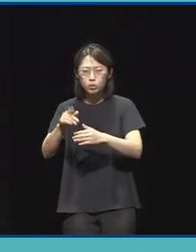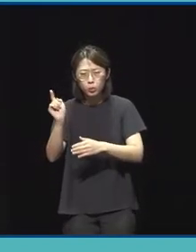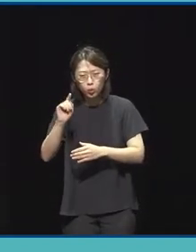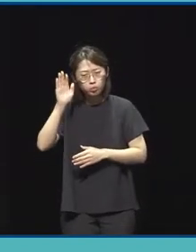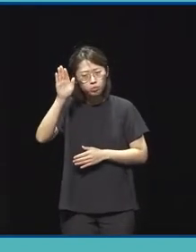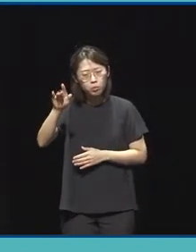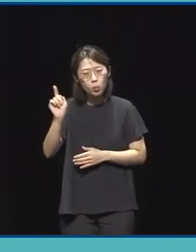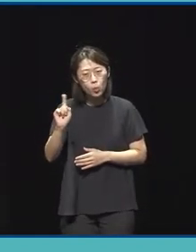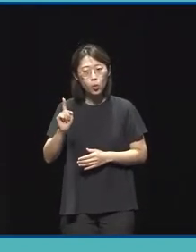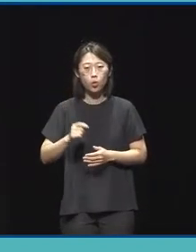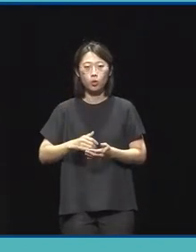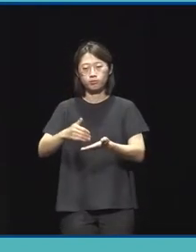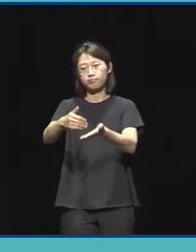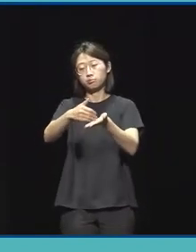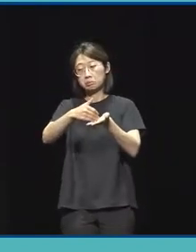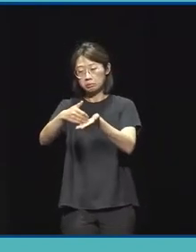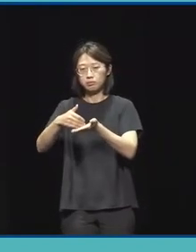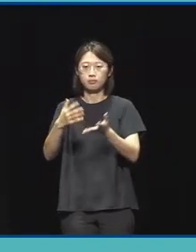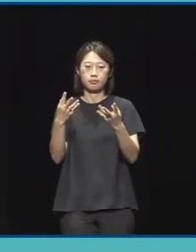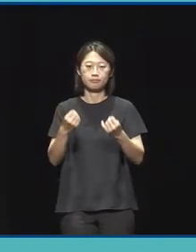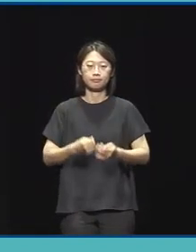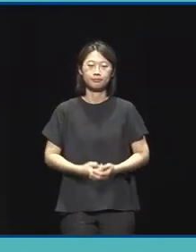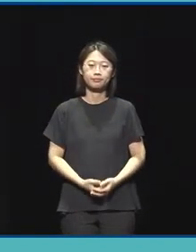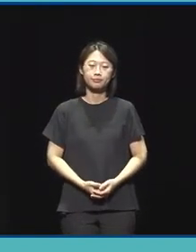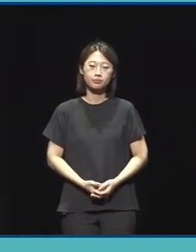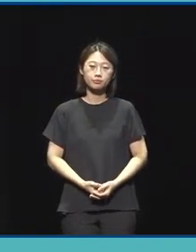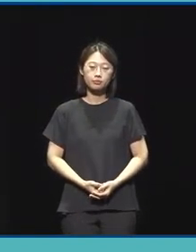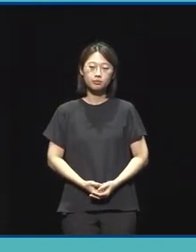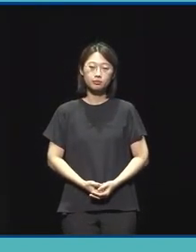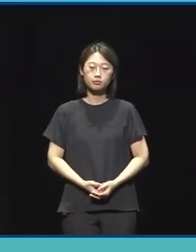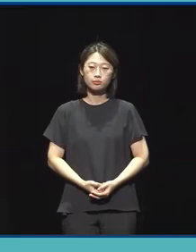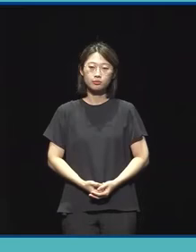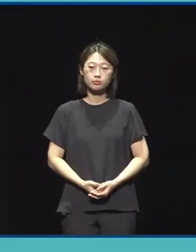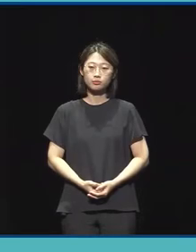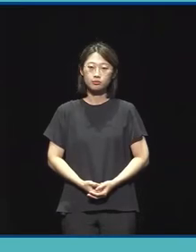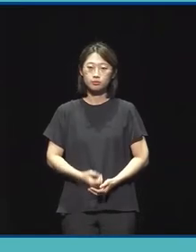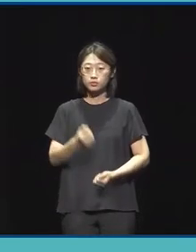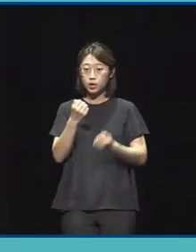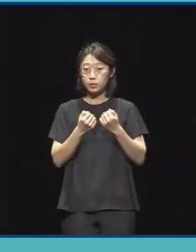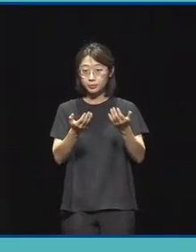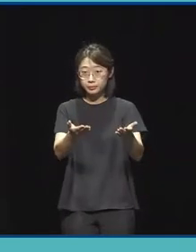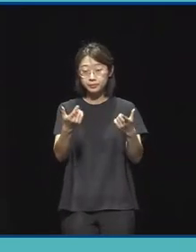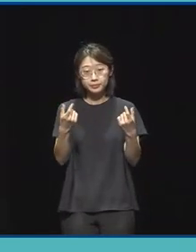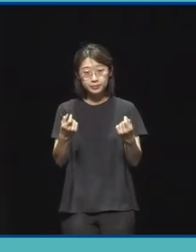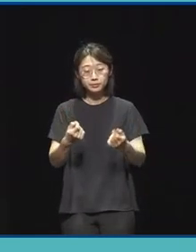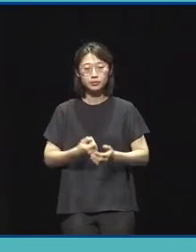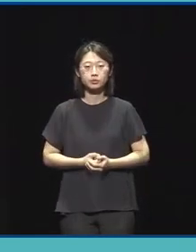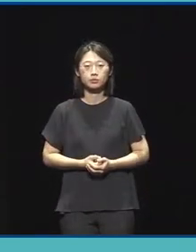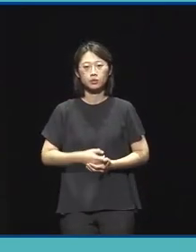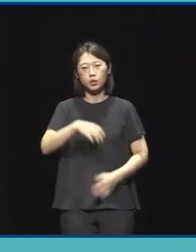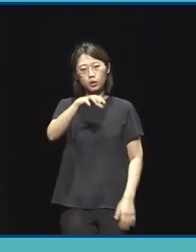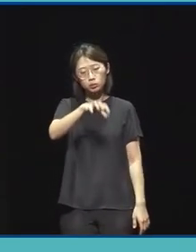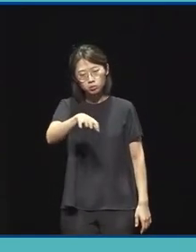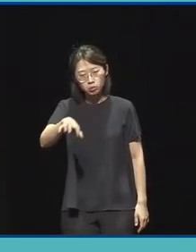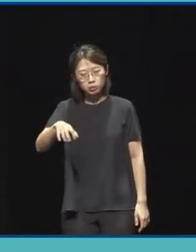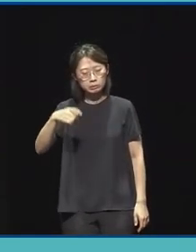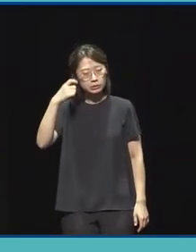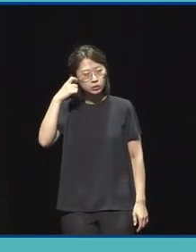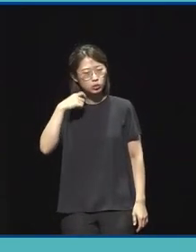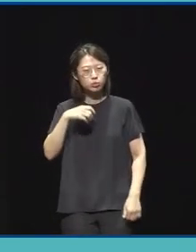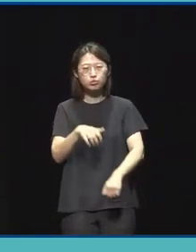모르겠다라고 하는 의견을 듣곤 합니다 그래서 앞서 말씀드린 내용처럼 현장에서 느끼는